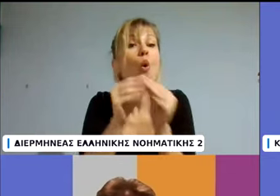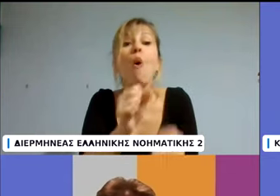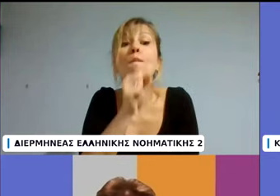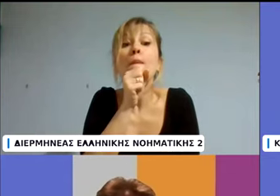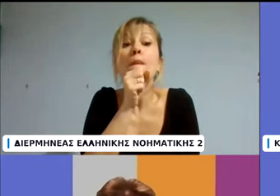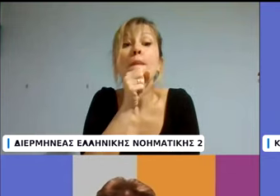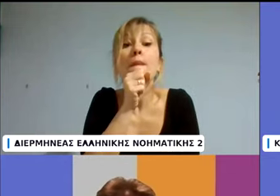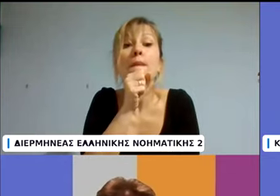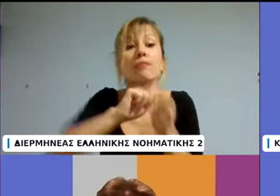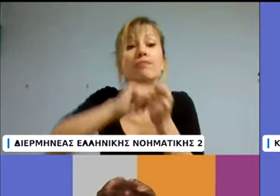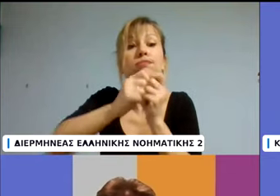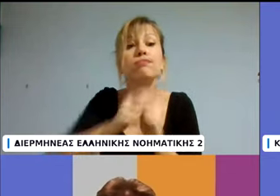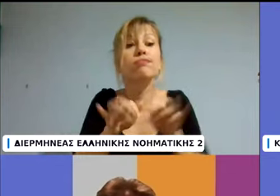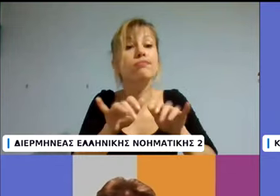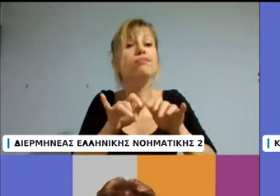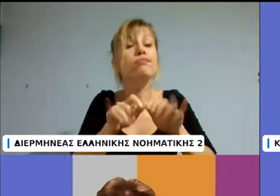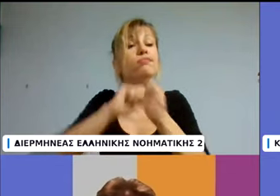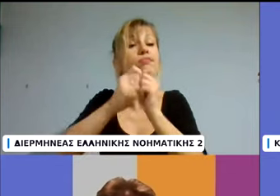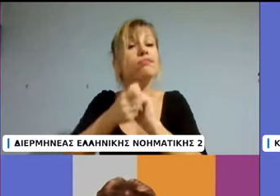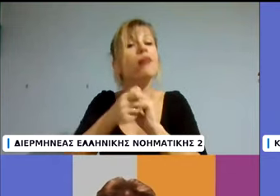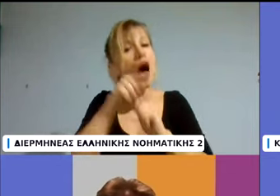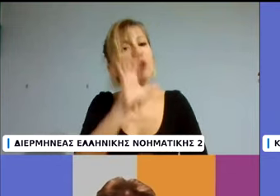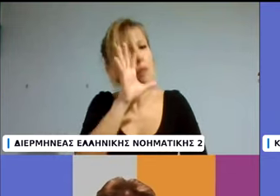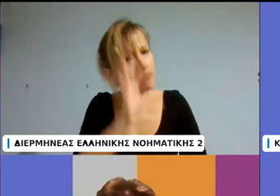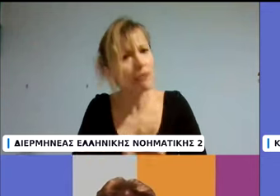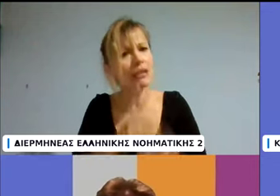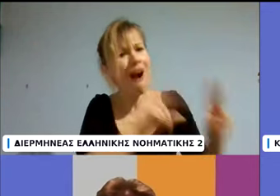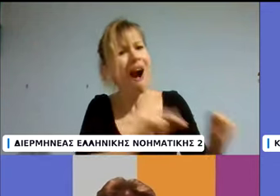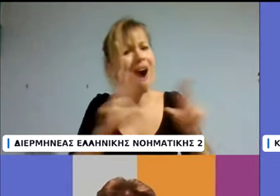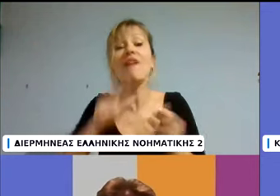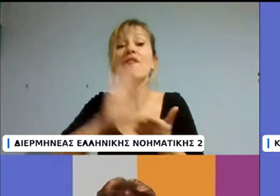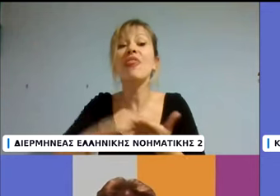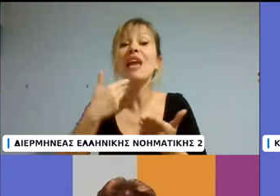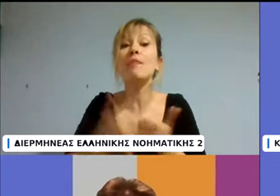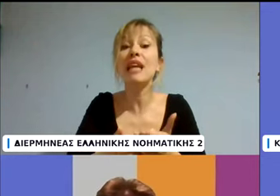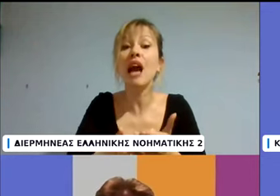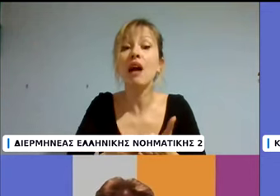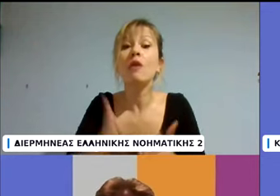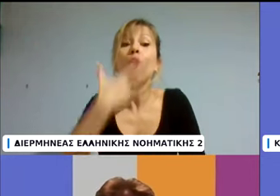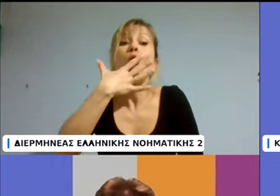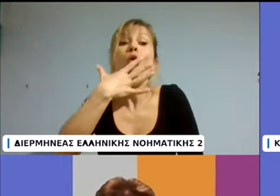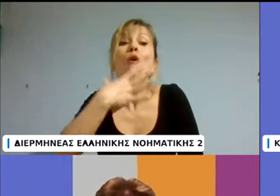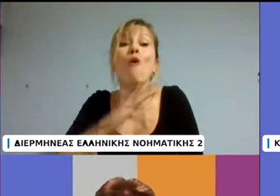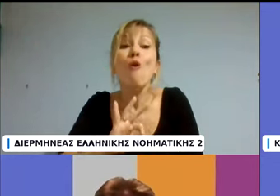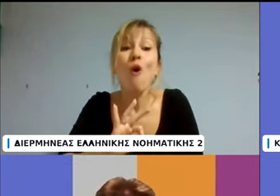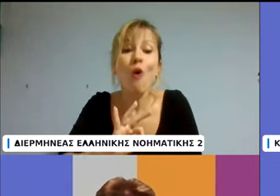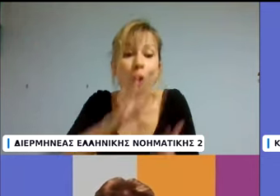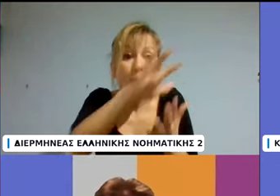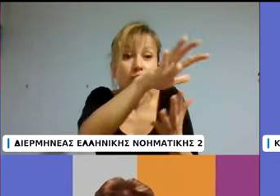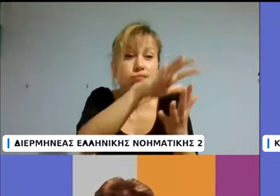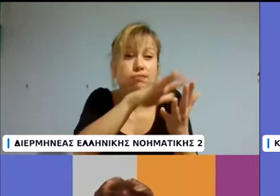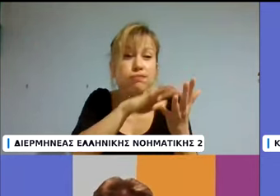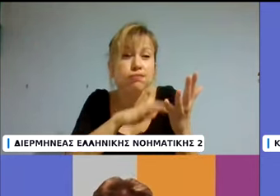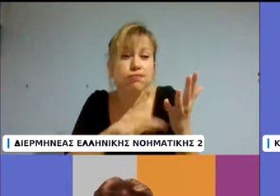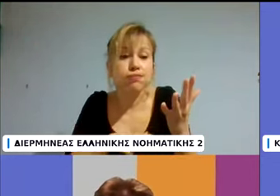γραπτό λόγο και είναι όντως διερμηνεία εφόσον έχει τη μορφή σώματος κειμένου,